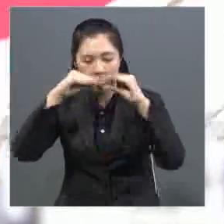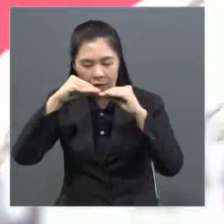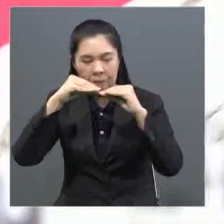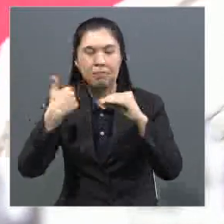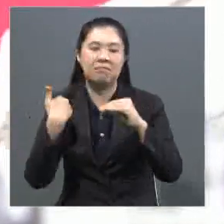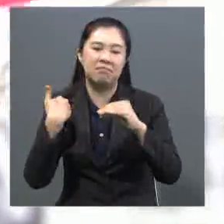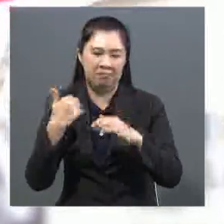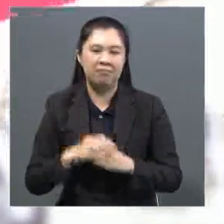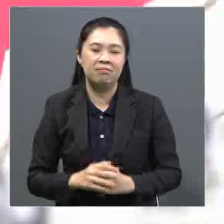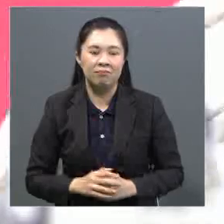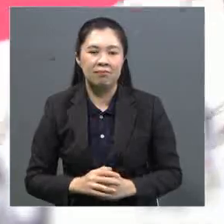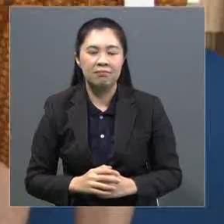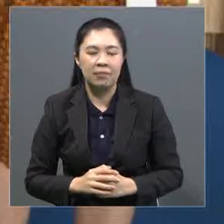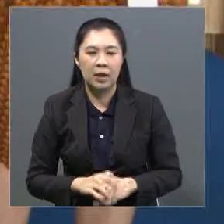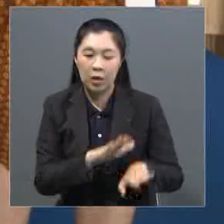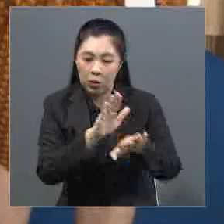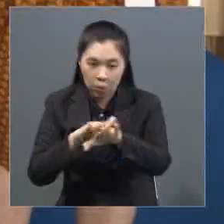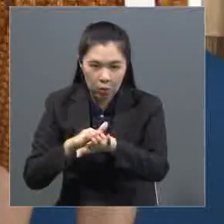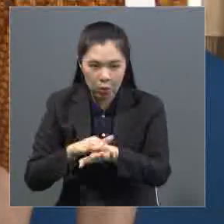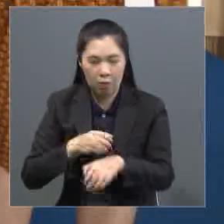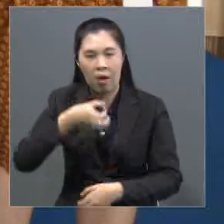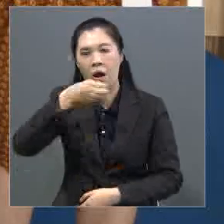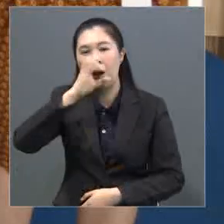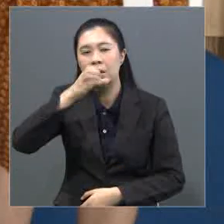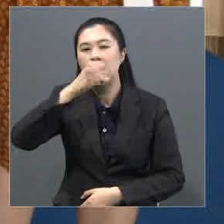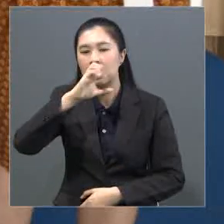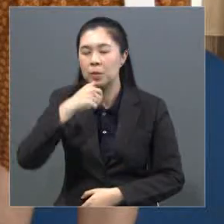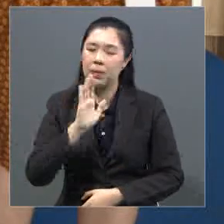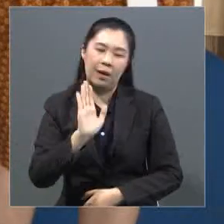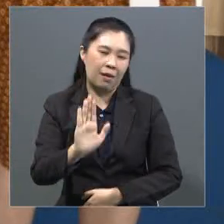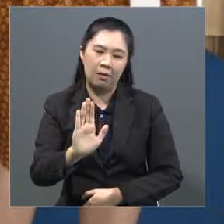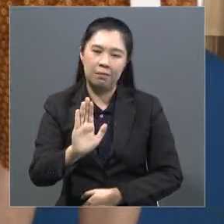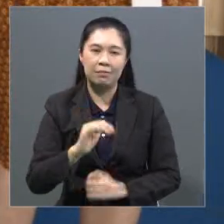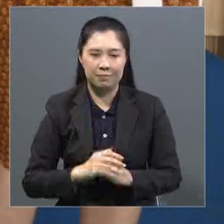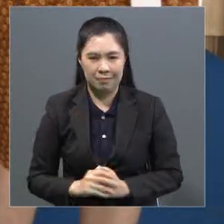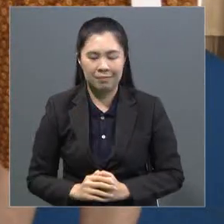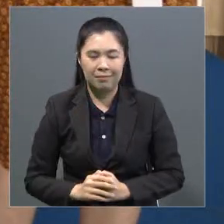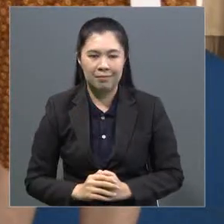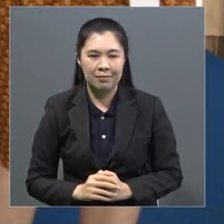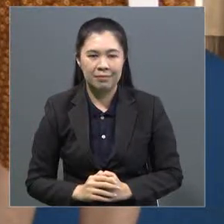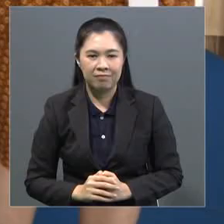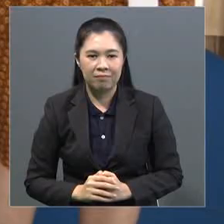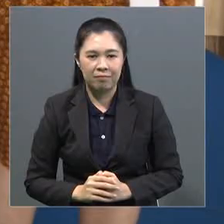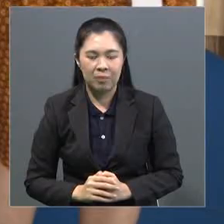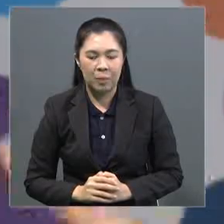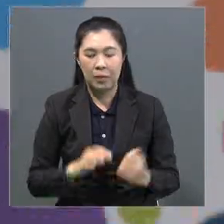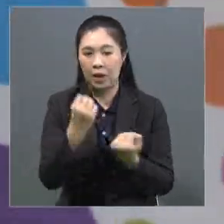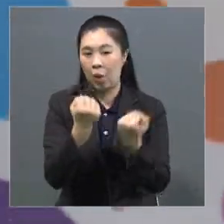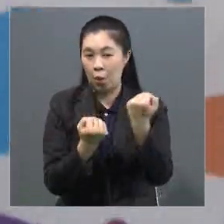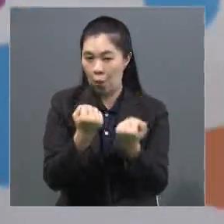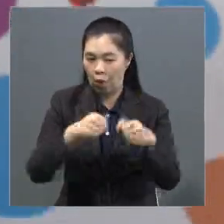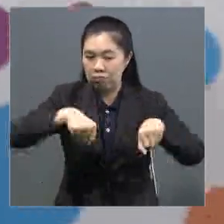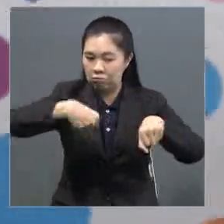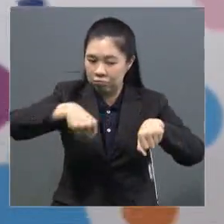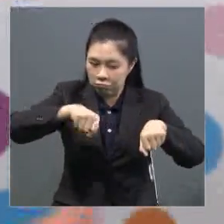ง่ายยิ่งขึ้นเพราะฉะนั้นเน้นย้ำหลีกเลี่ยงการดื่มแอลกอฮอล์ที่มันจะยิ่งทำให้ร่างกายขาดน้ำนะครับรวมถึงตรวจสอบสภาพรถยาง